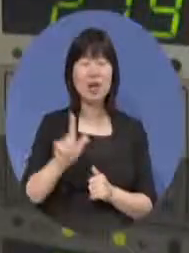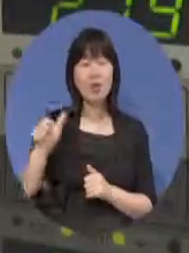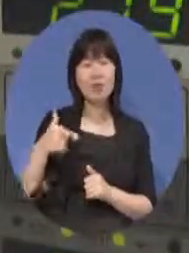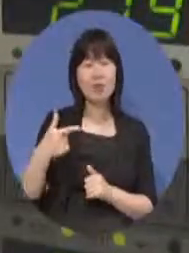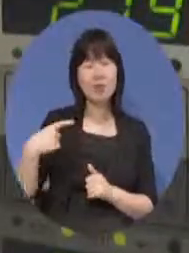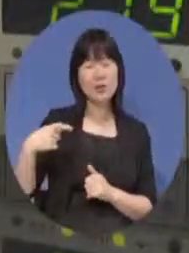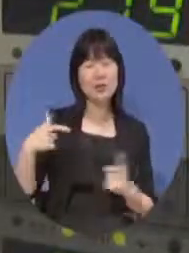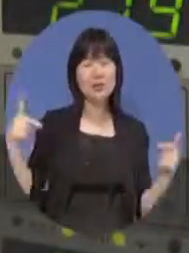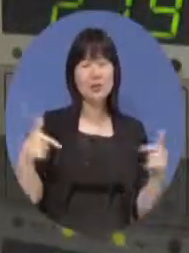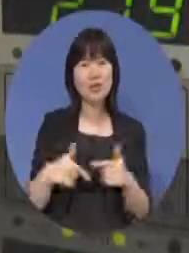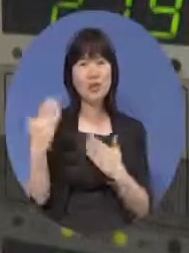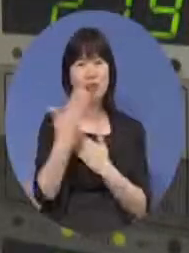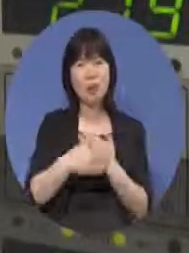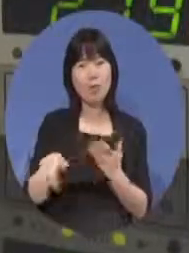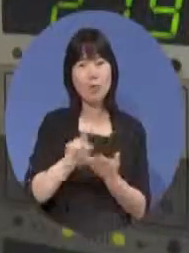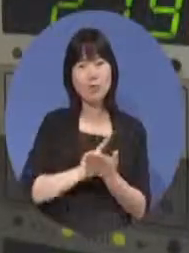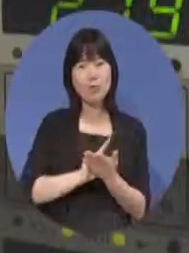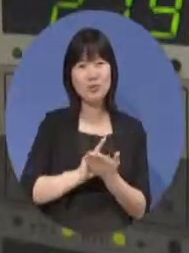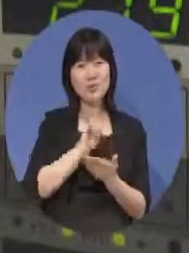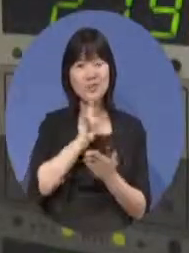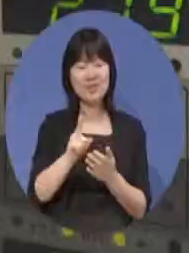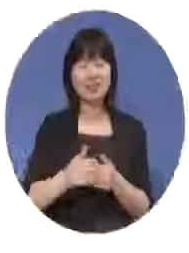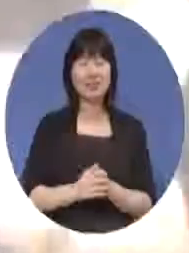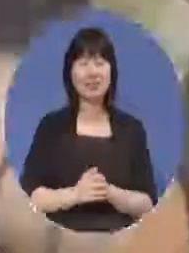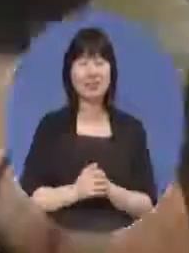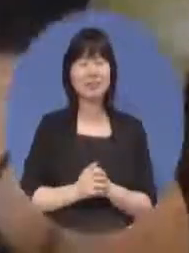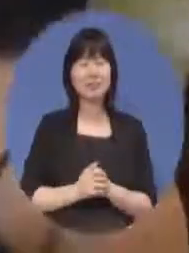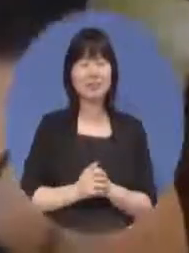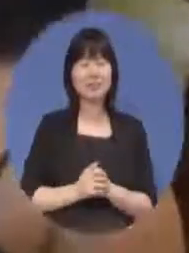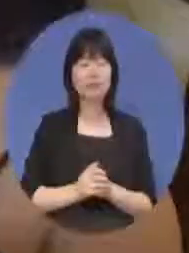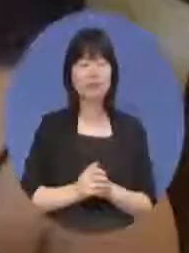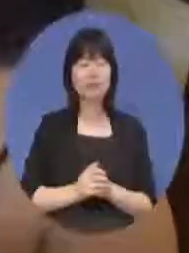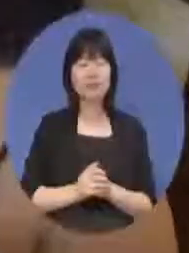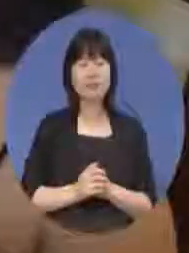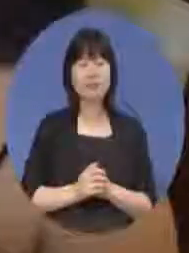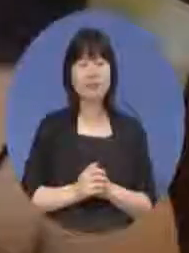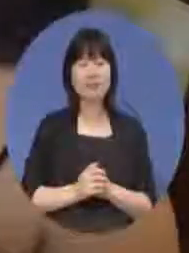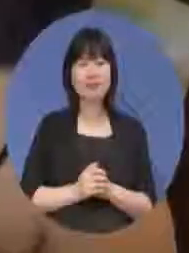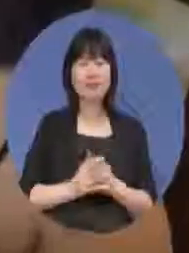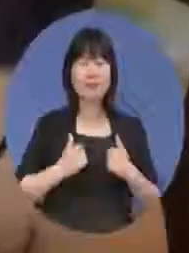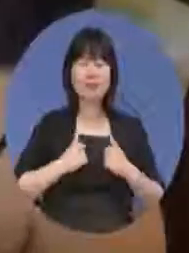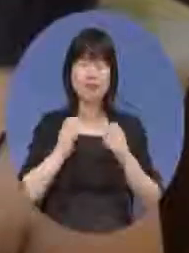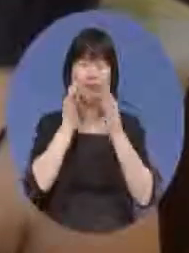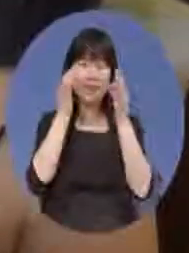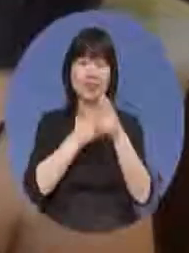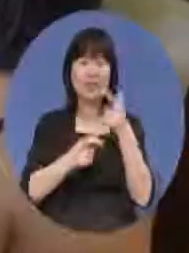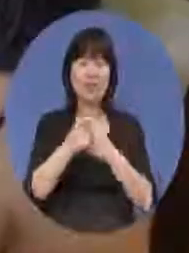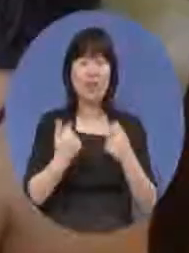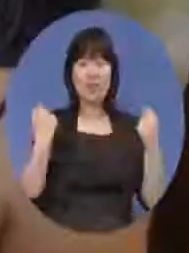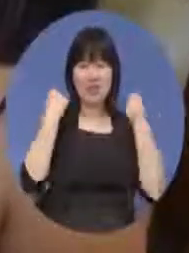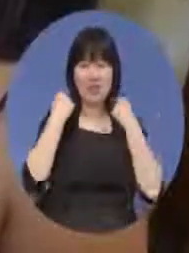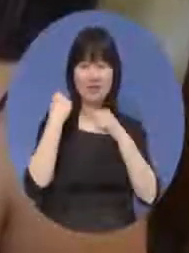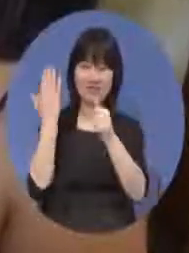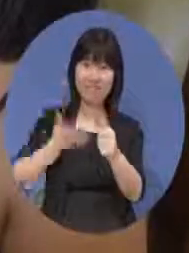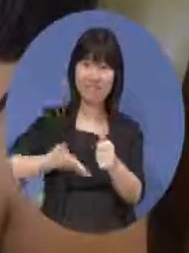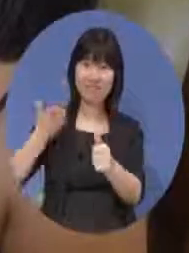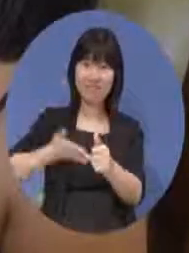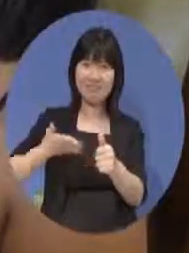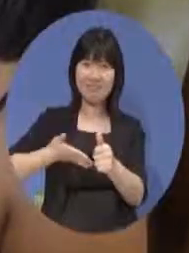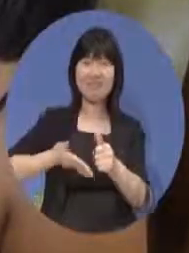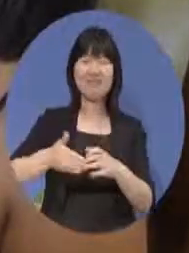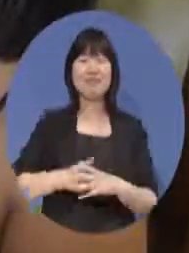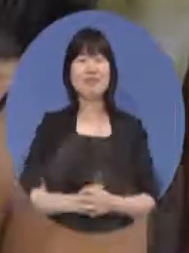600g이 줄어든 지은이의 몸무게 꾸준히 노력해서 더 건강해지길 바랄게요.